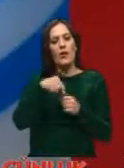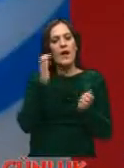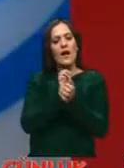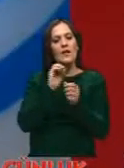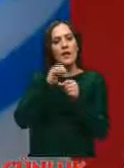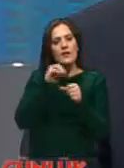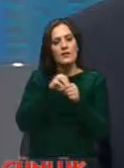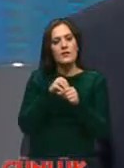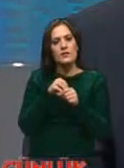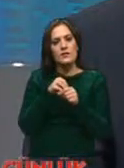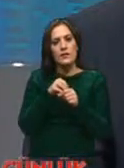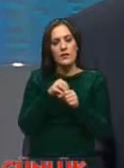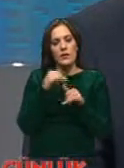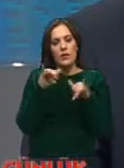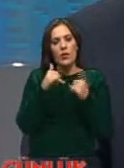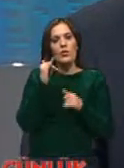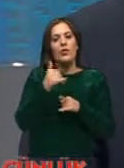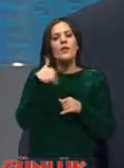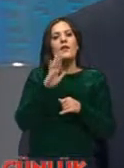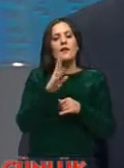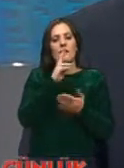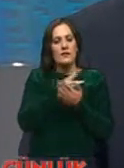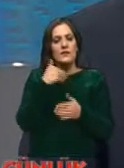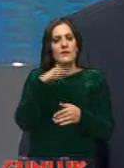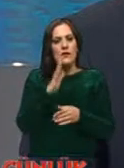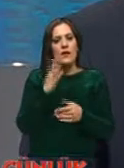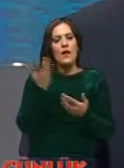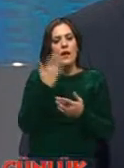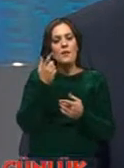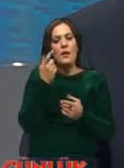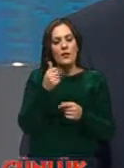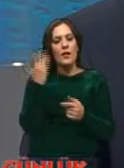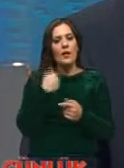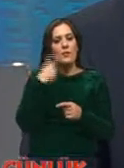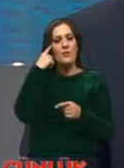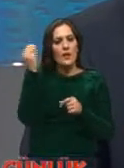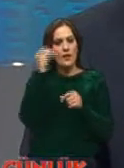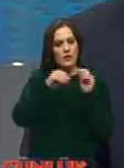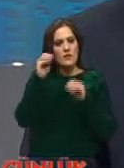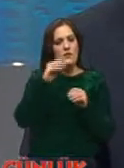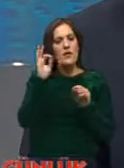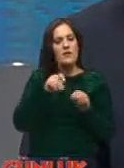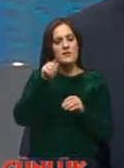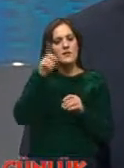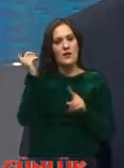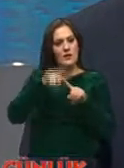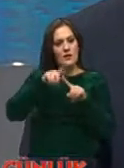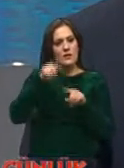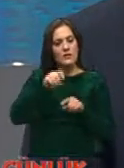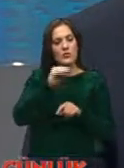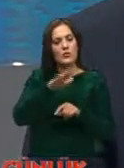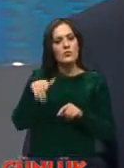aileden yani oyunlar kötü değil kesinlikle değil. Yani hem ekonomisi hem etkisi hem size getirecek,